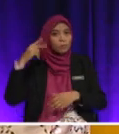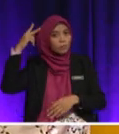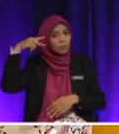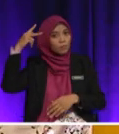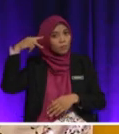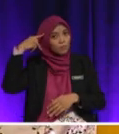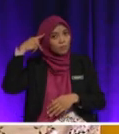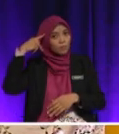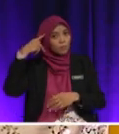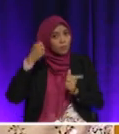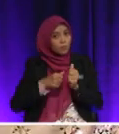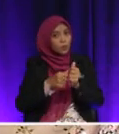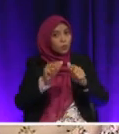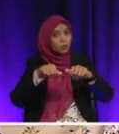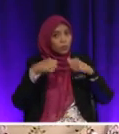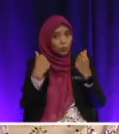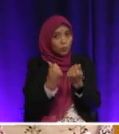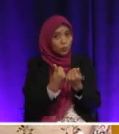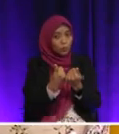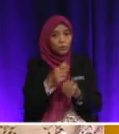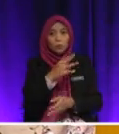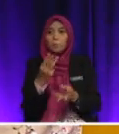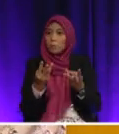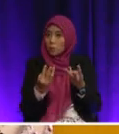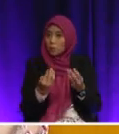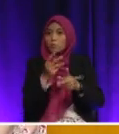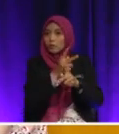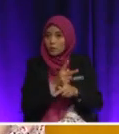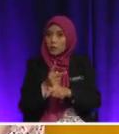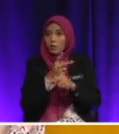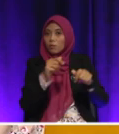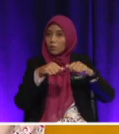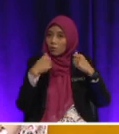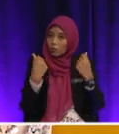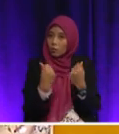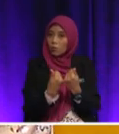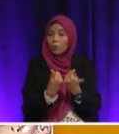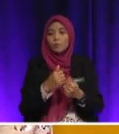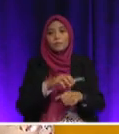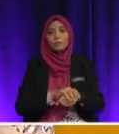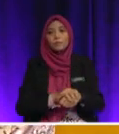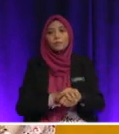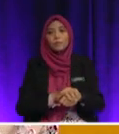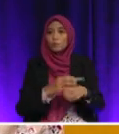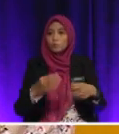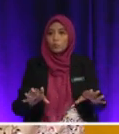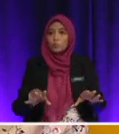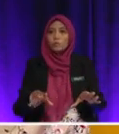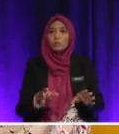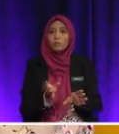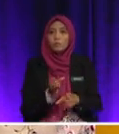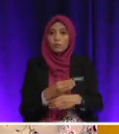basaskan kaum dan maho menjaga kepentingan kaum asing masing jadi Selepas itu di tubuhkan pula